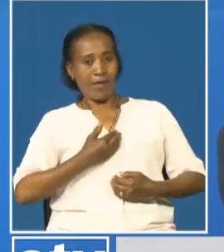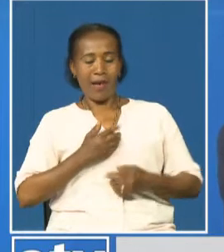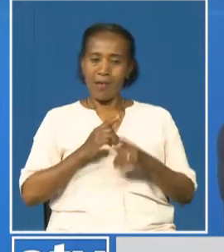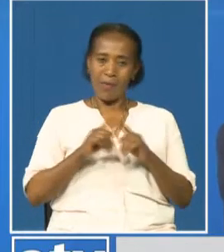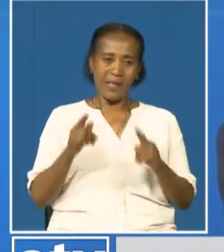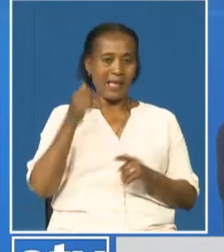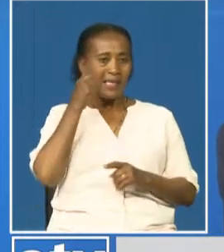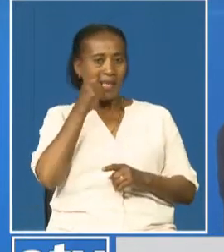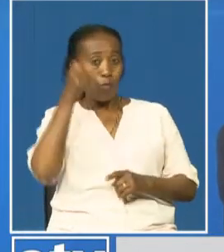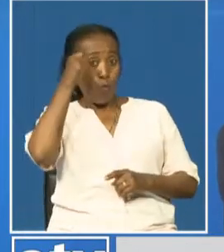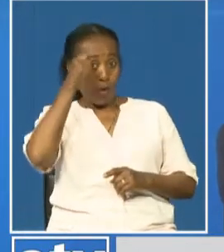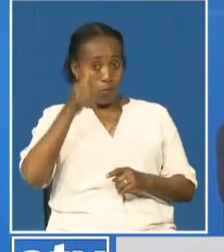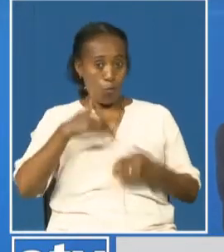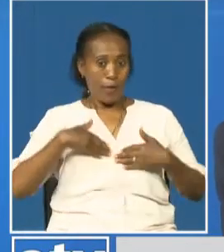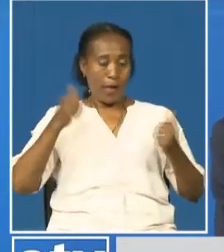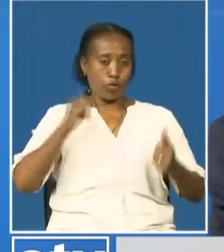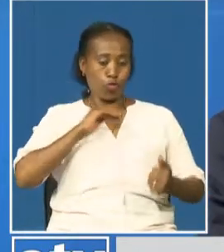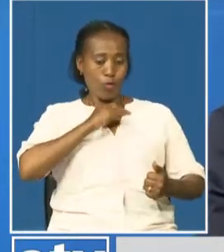ሴትም ወንድም ወጣቶች